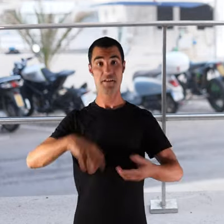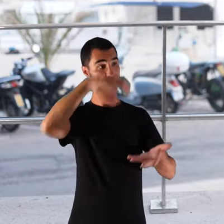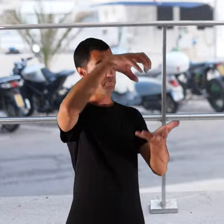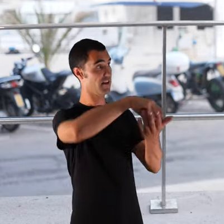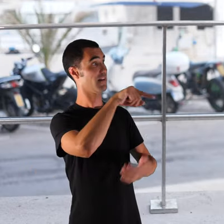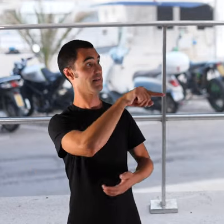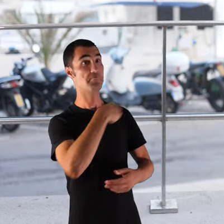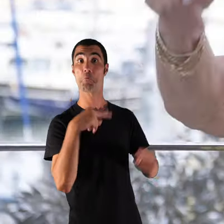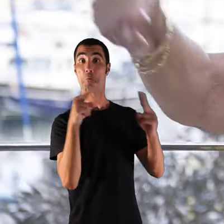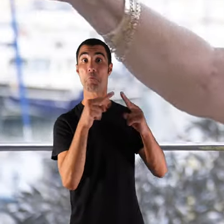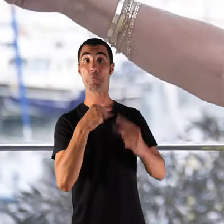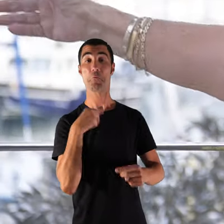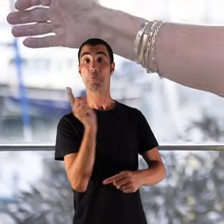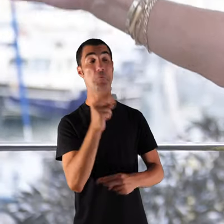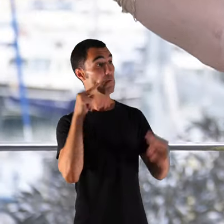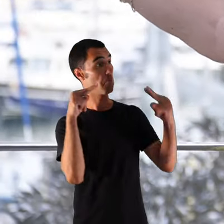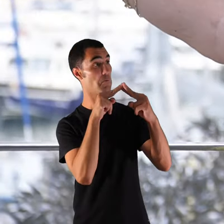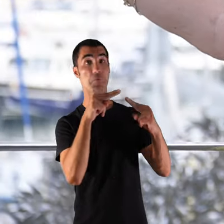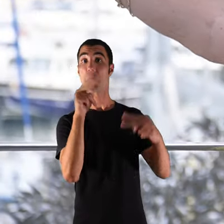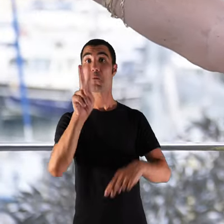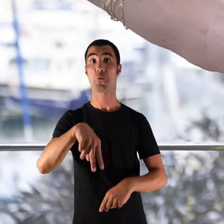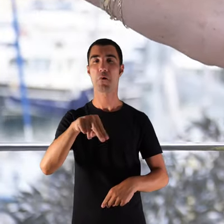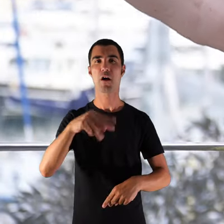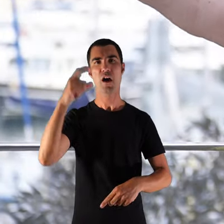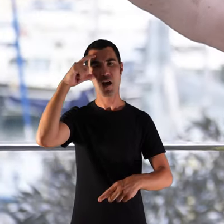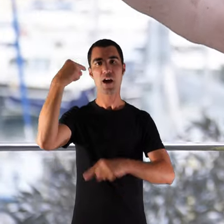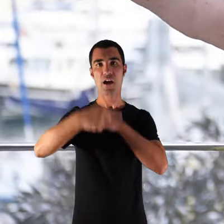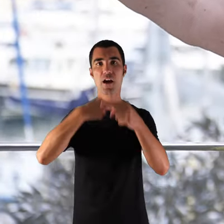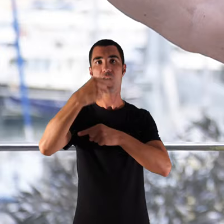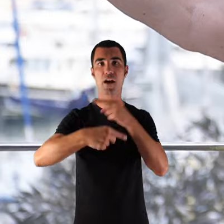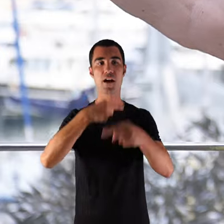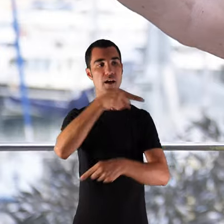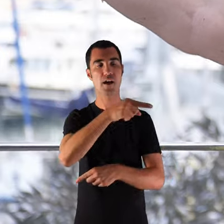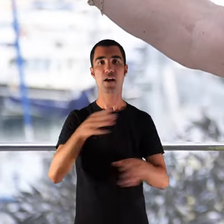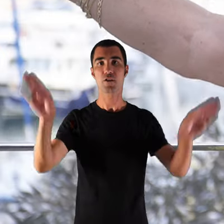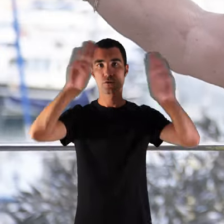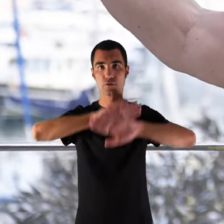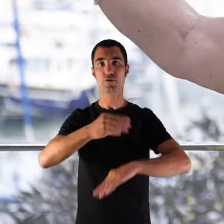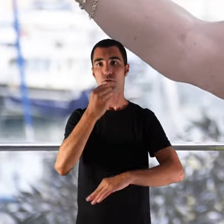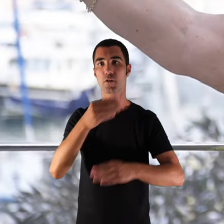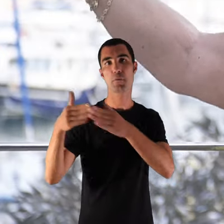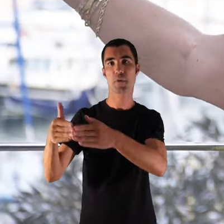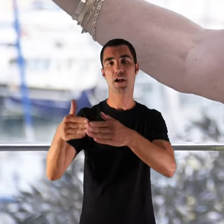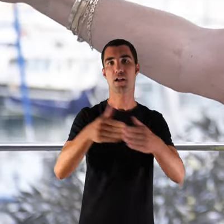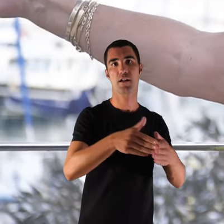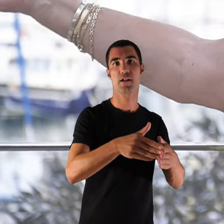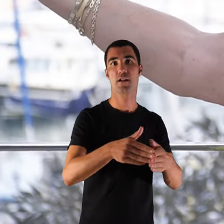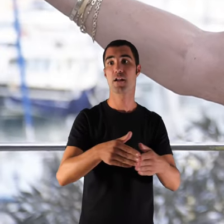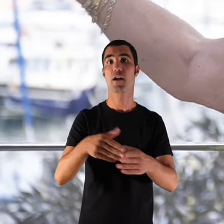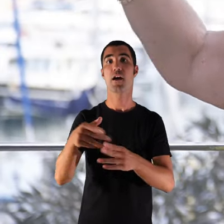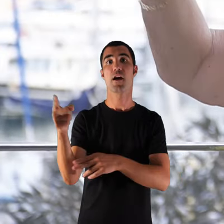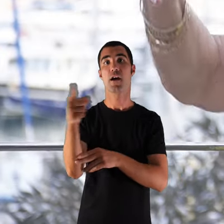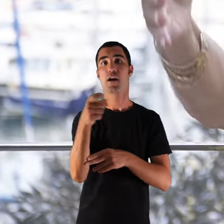coneixia, i no l'havia dit mai. Cada dia, diu que anava a sopar a les barques, quan venien les gamberes, que venien les